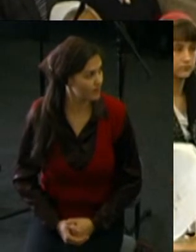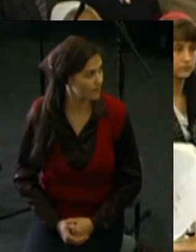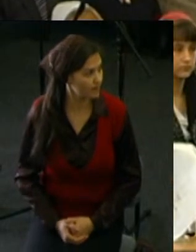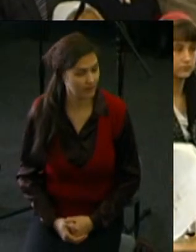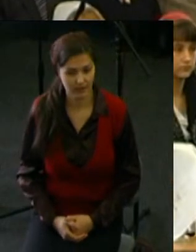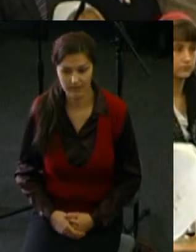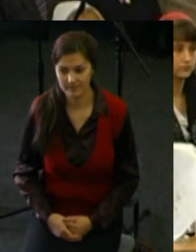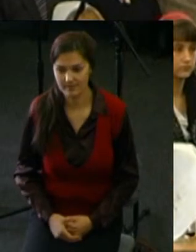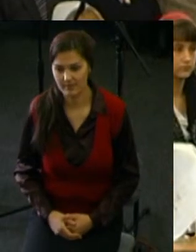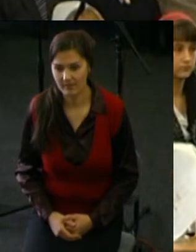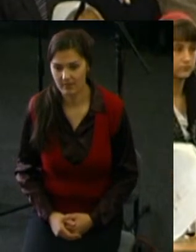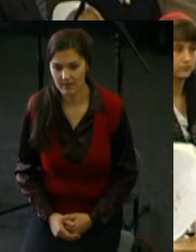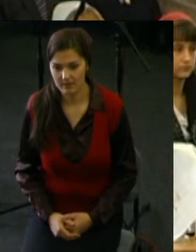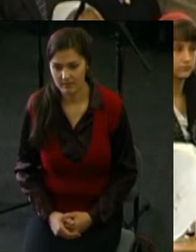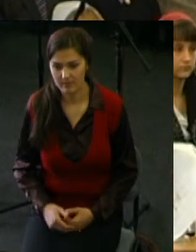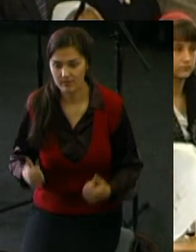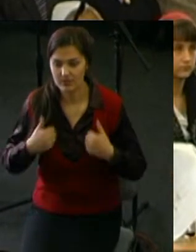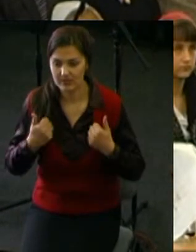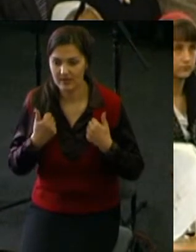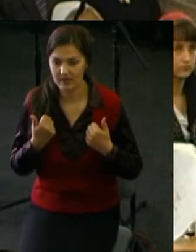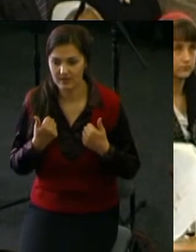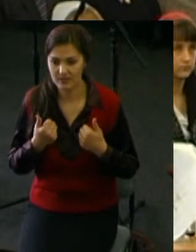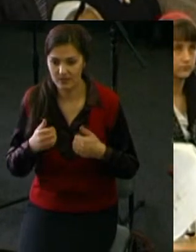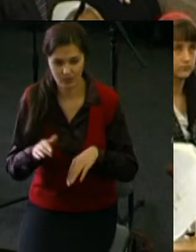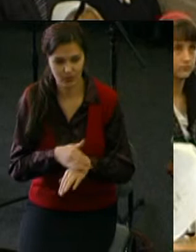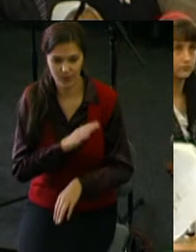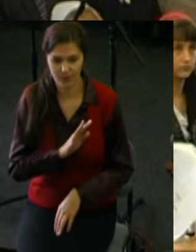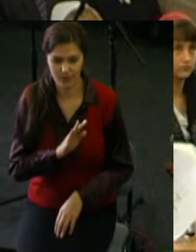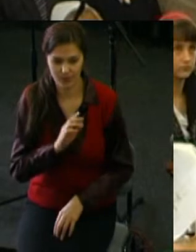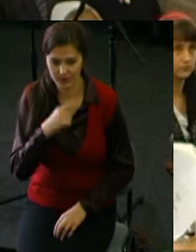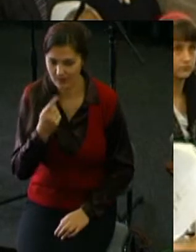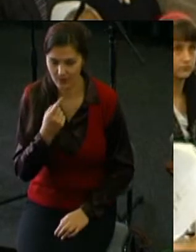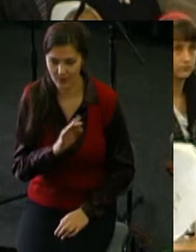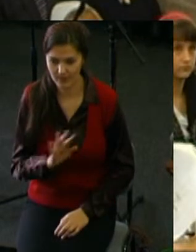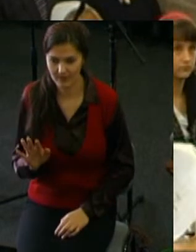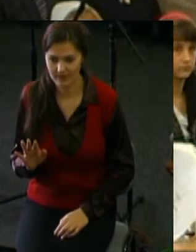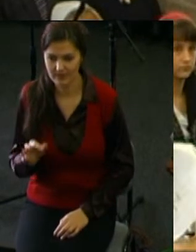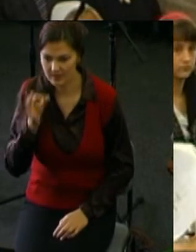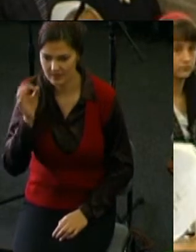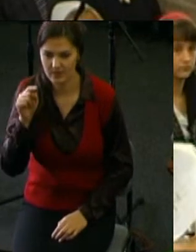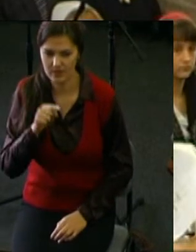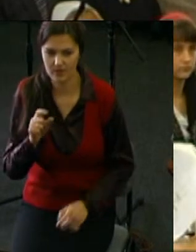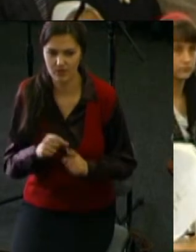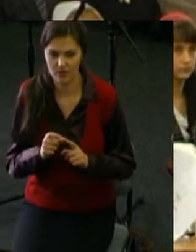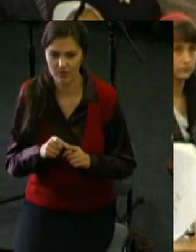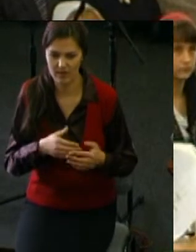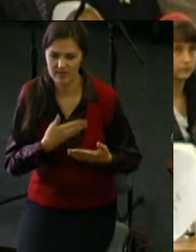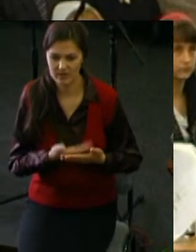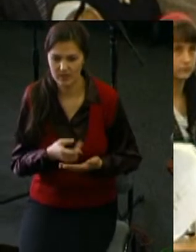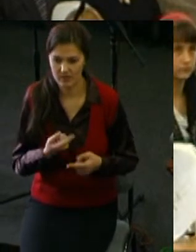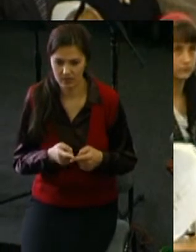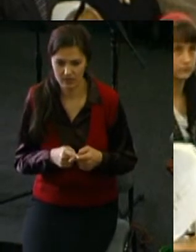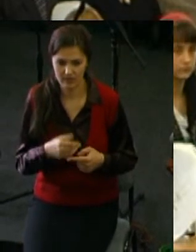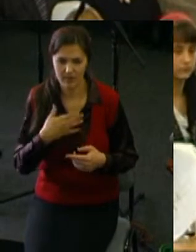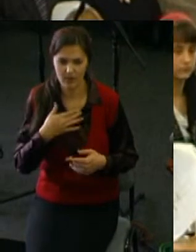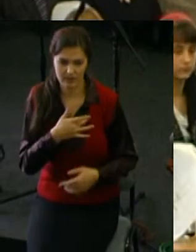довго не говорити і не напрягати голос свій для того щоб сказати Те слово яке лежить в мене на